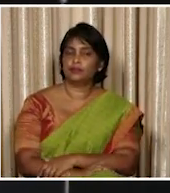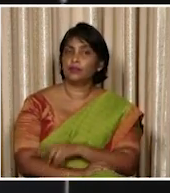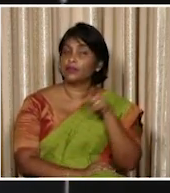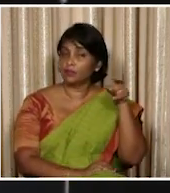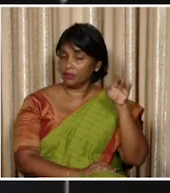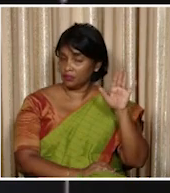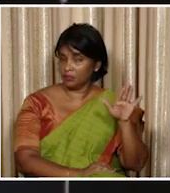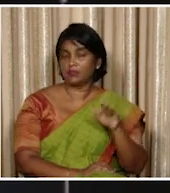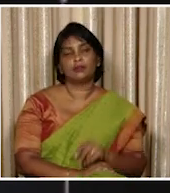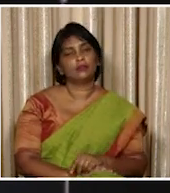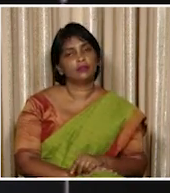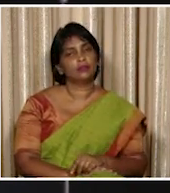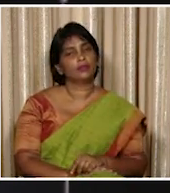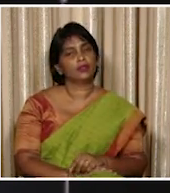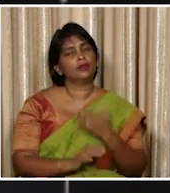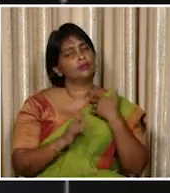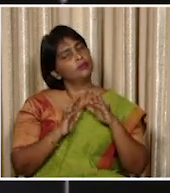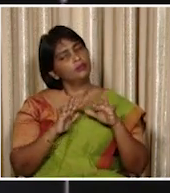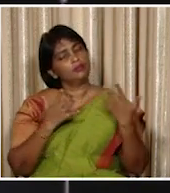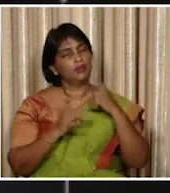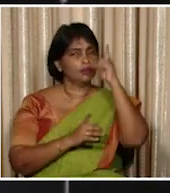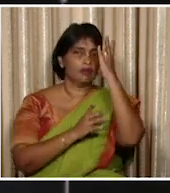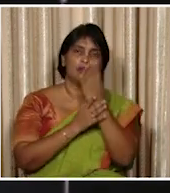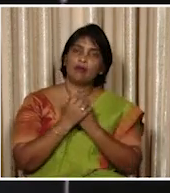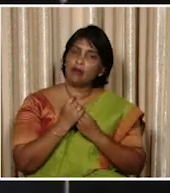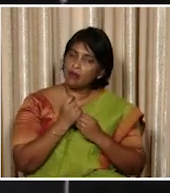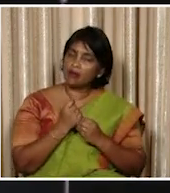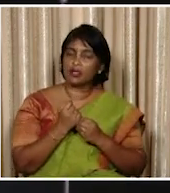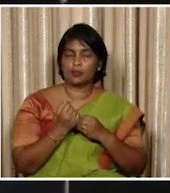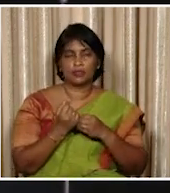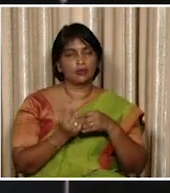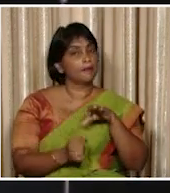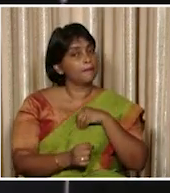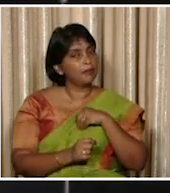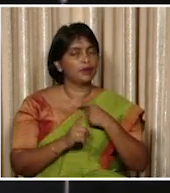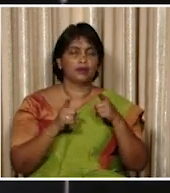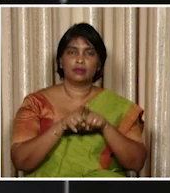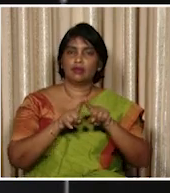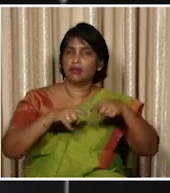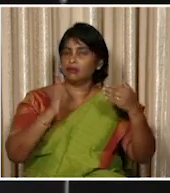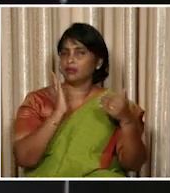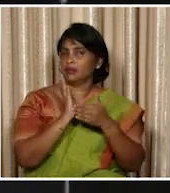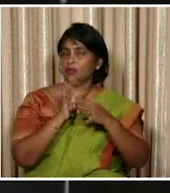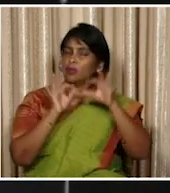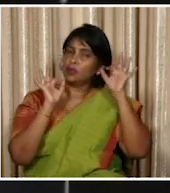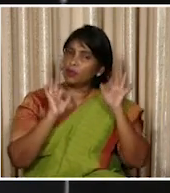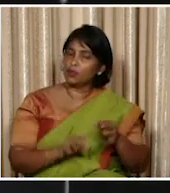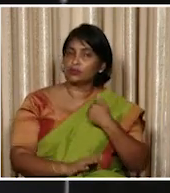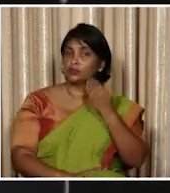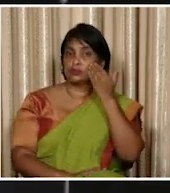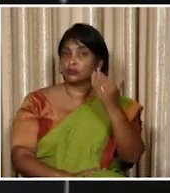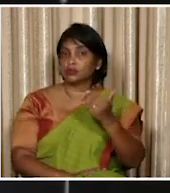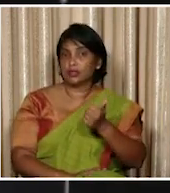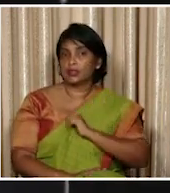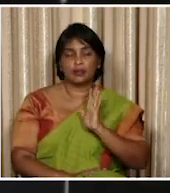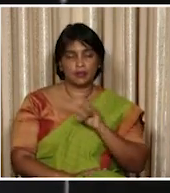எத்துமான் மொன ஆகம அதுவத் காட்டத் ஹிரியராக் வினுவா தக்கின்ற கெமதி